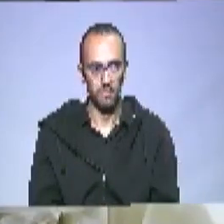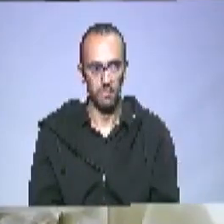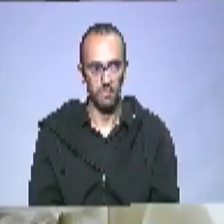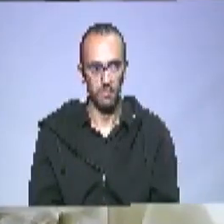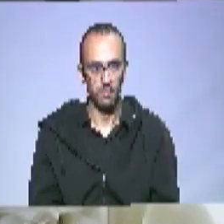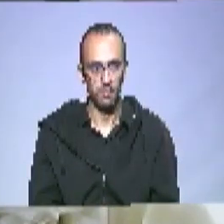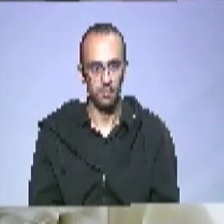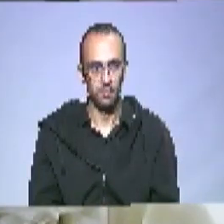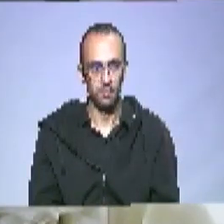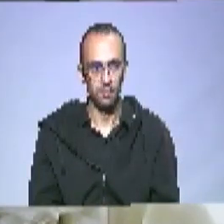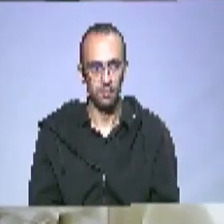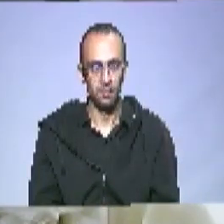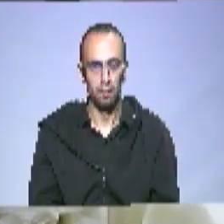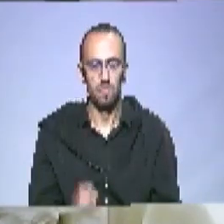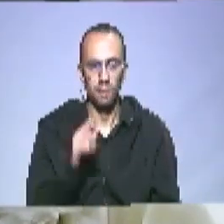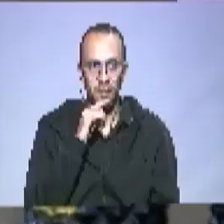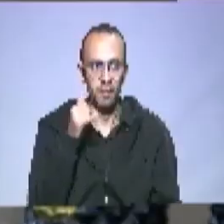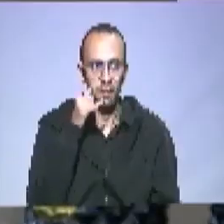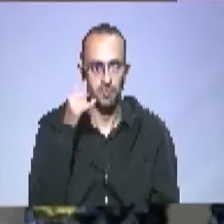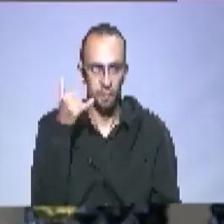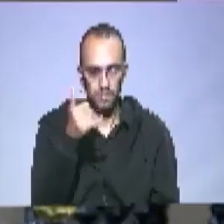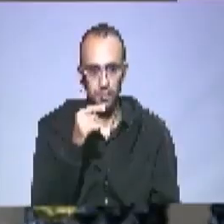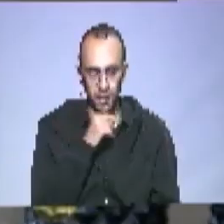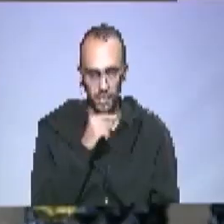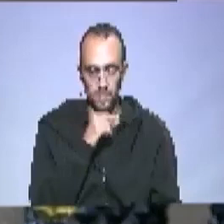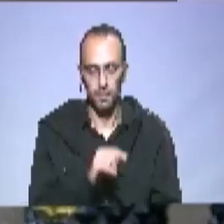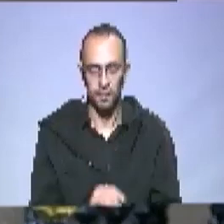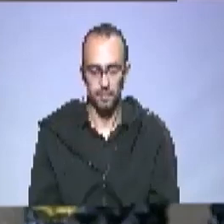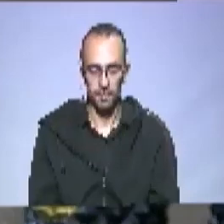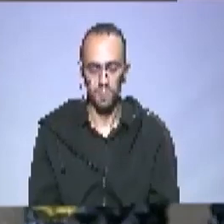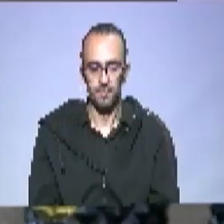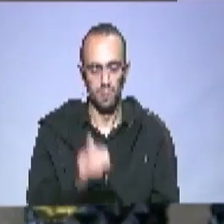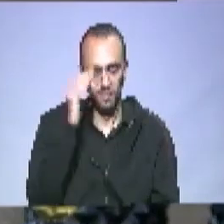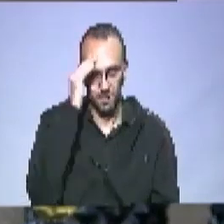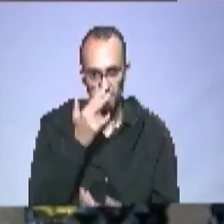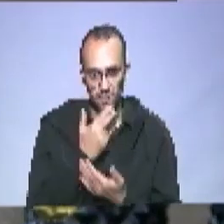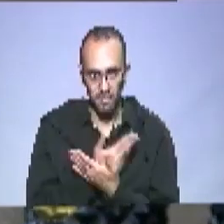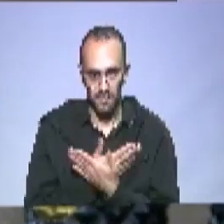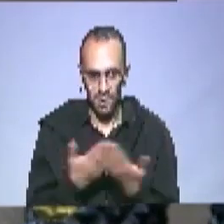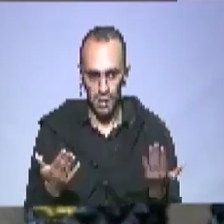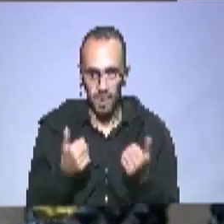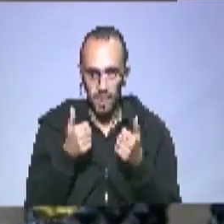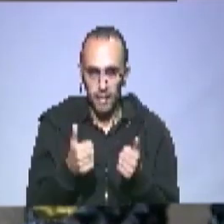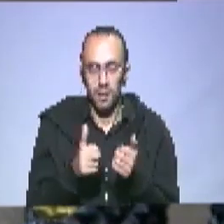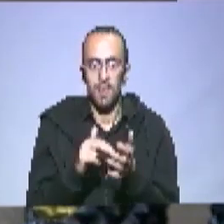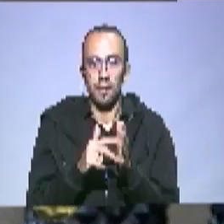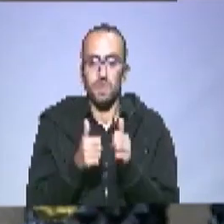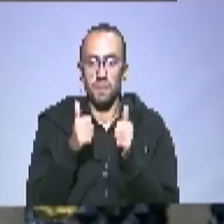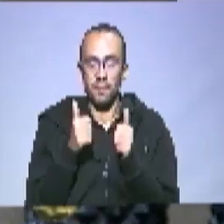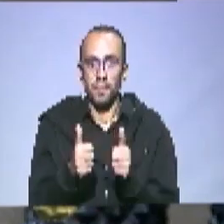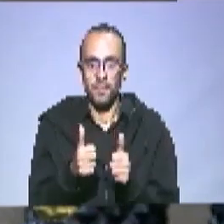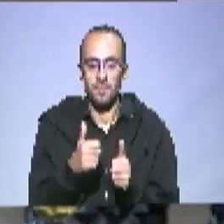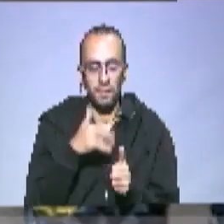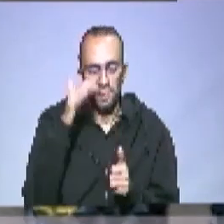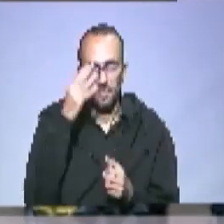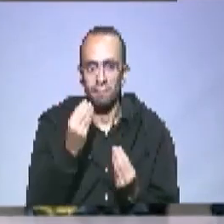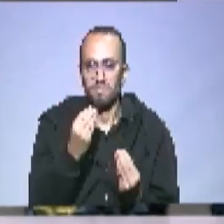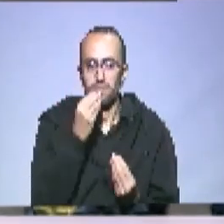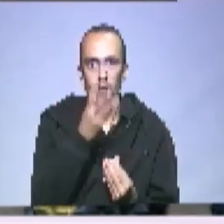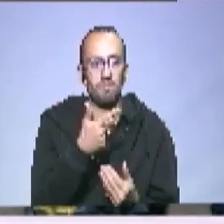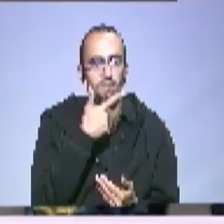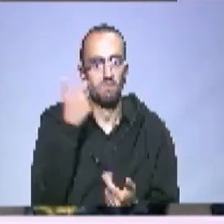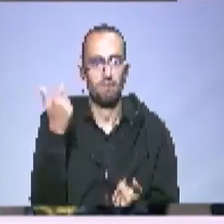ماشي جميل. أستاذة نيفين مساء الخير. مساء النور. أهلا بحضرتك. أهلا بيكي. ميرسي خالص على الحلقة